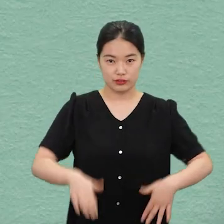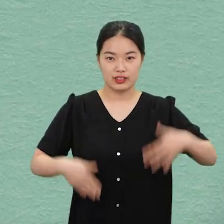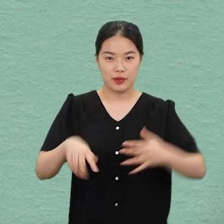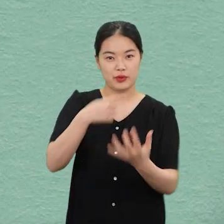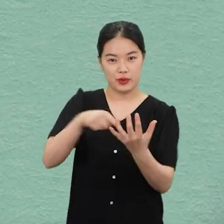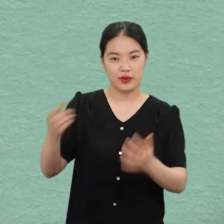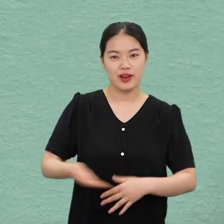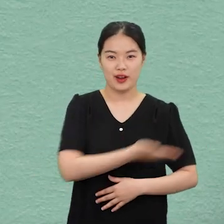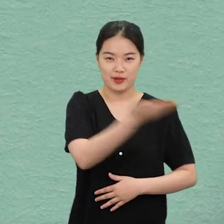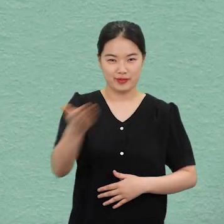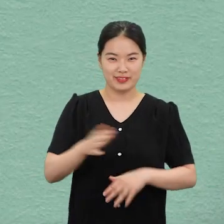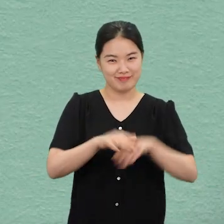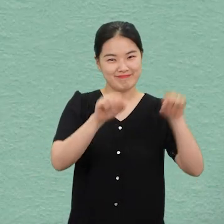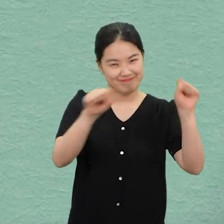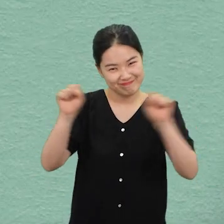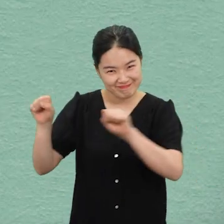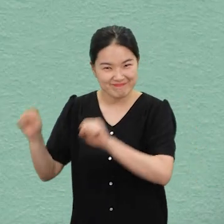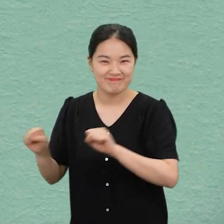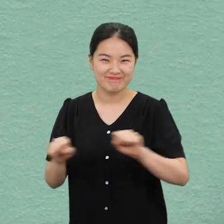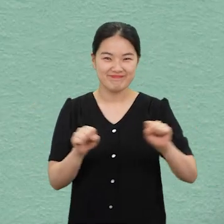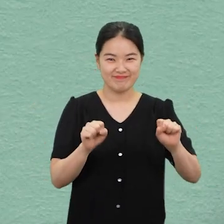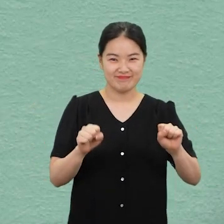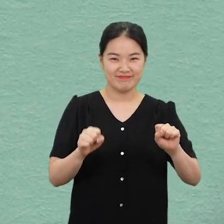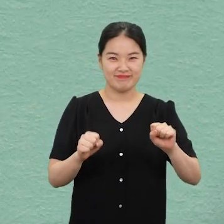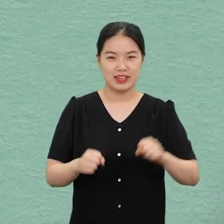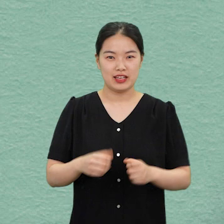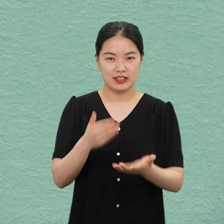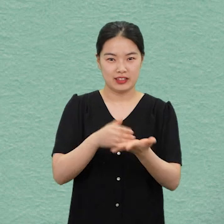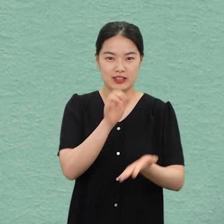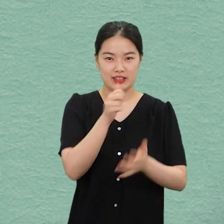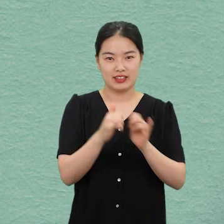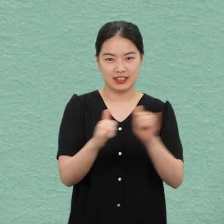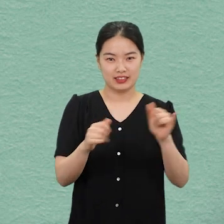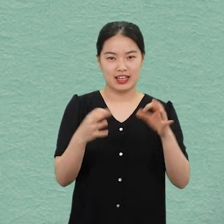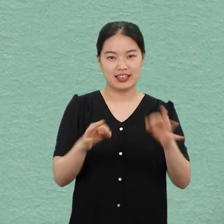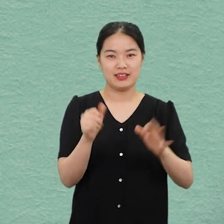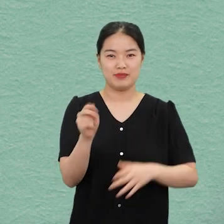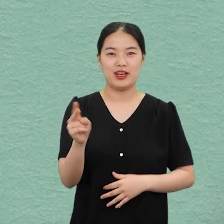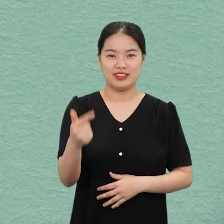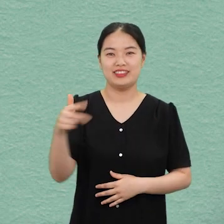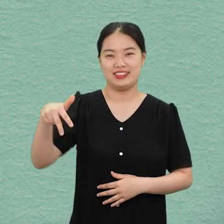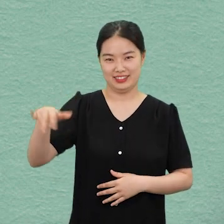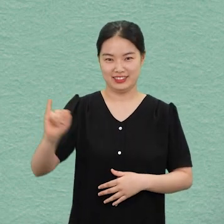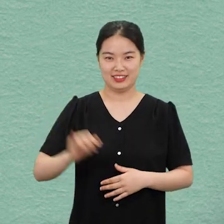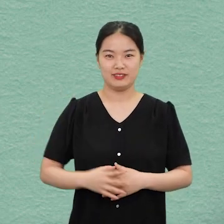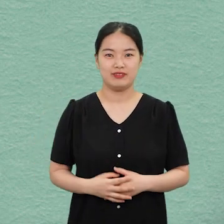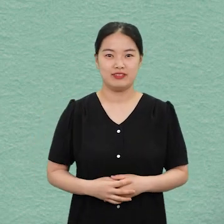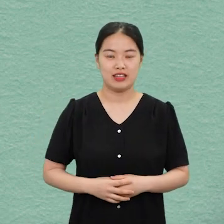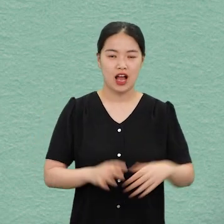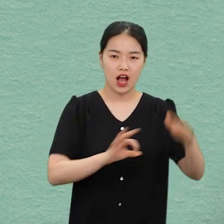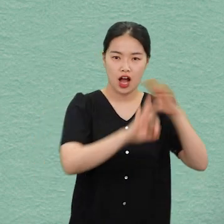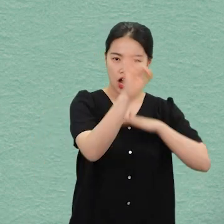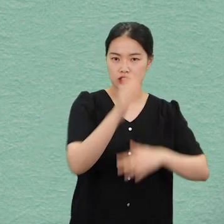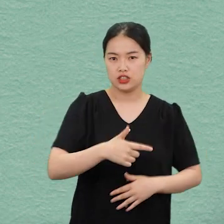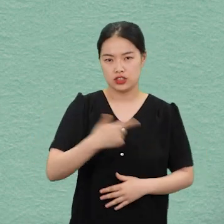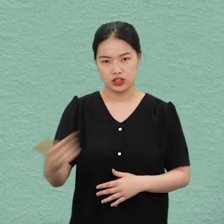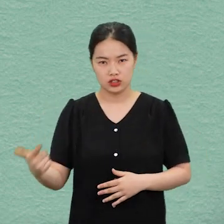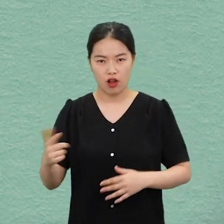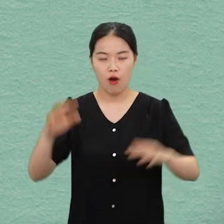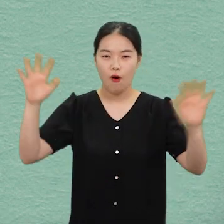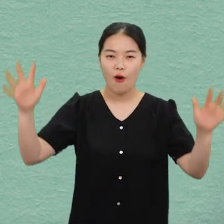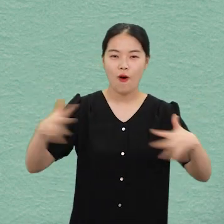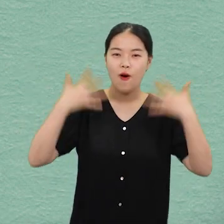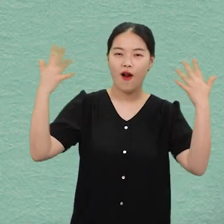충남 교육 공동체 여러분, 안녕하세요. 충남 에듀이슈 지킴이 김현주입니다. 아침 저녁으론